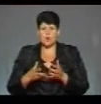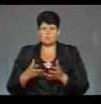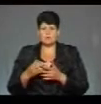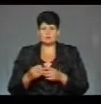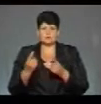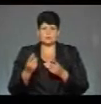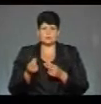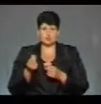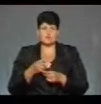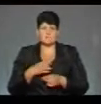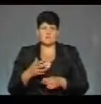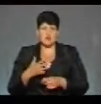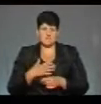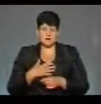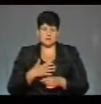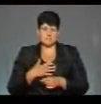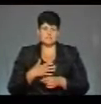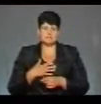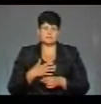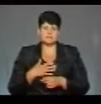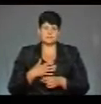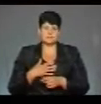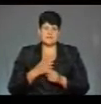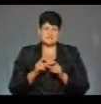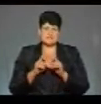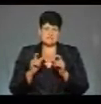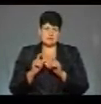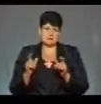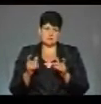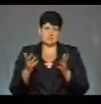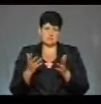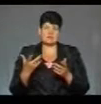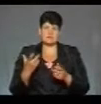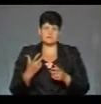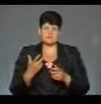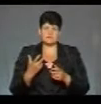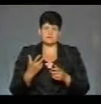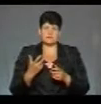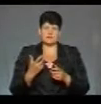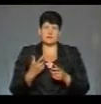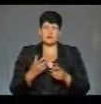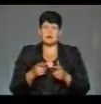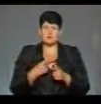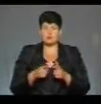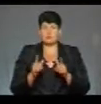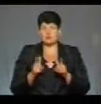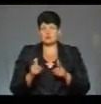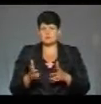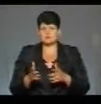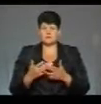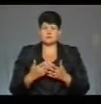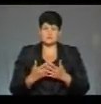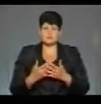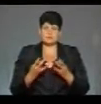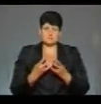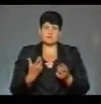за приватні якісь заклади, які вакцинують, ну або все ж таки погоджуватися. Мабуть, все-таки